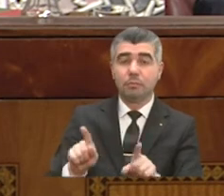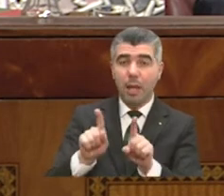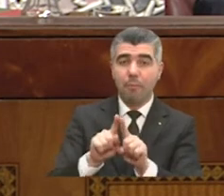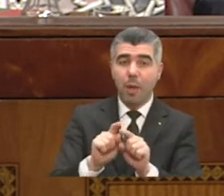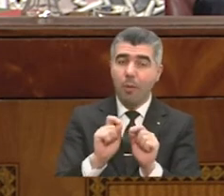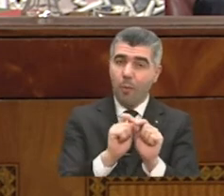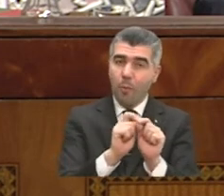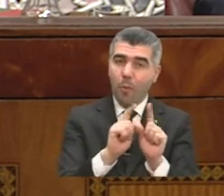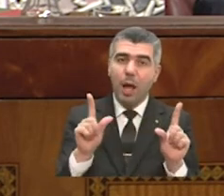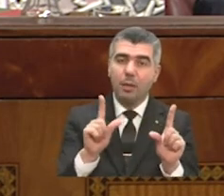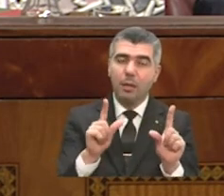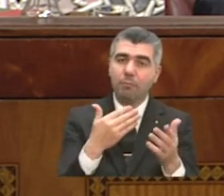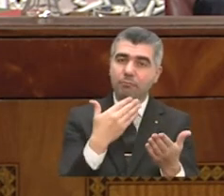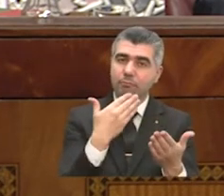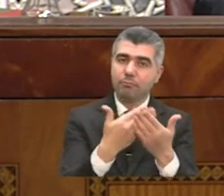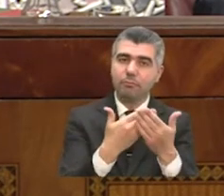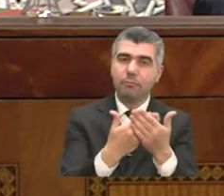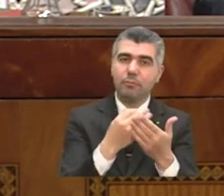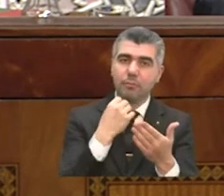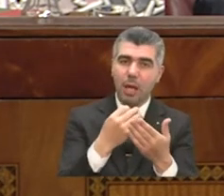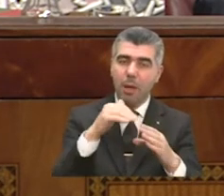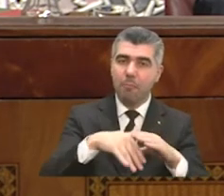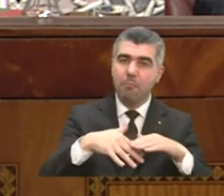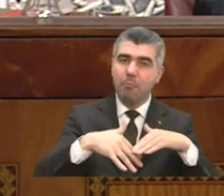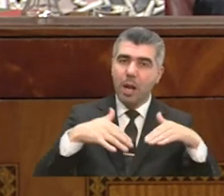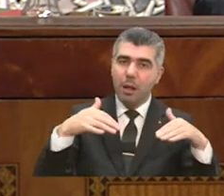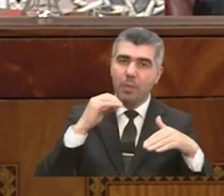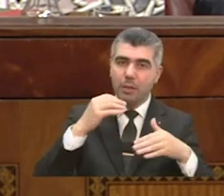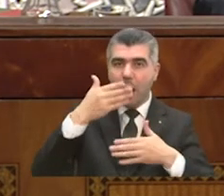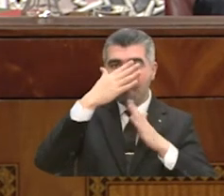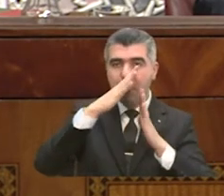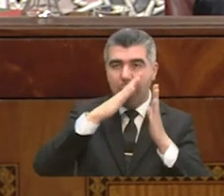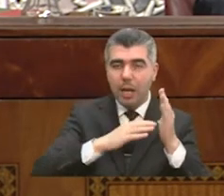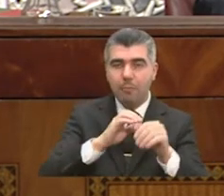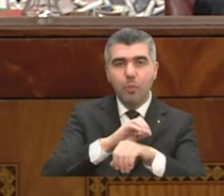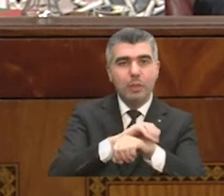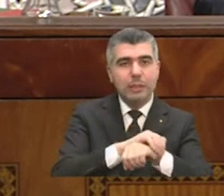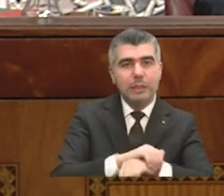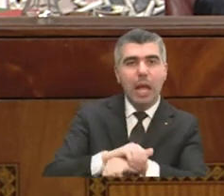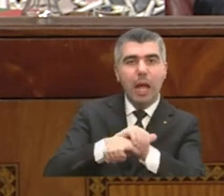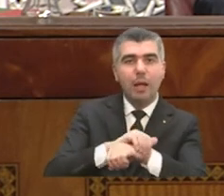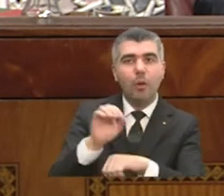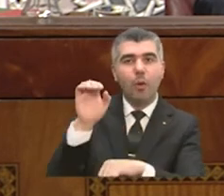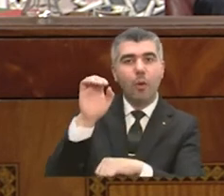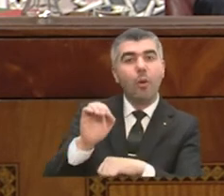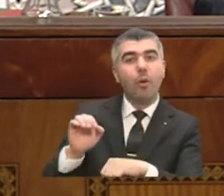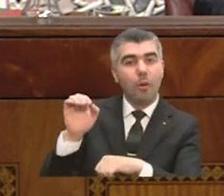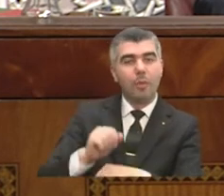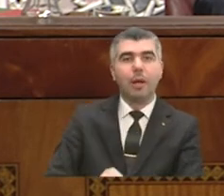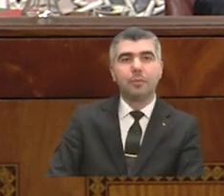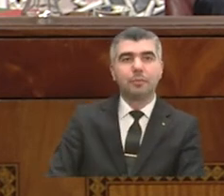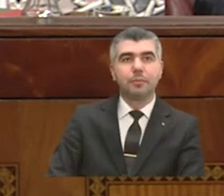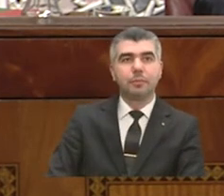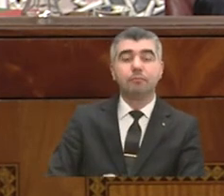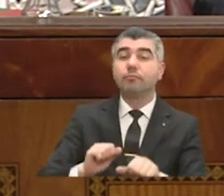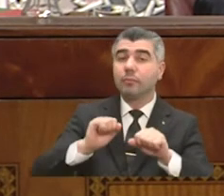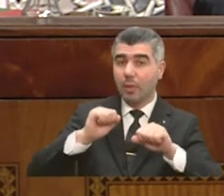européen établi depuis 2010. Il a porté atteinte justement au